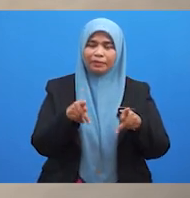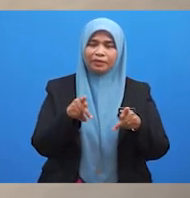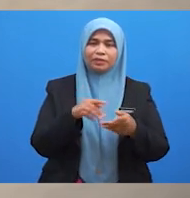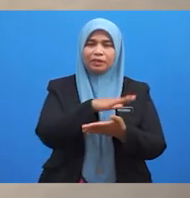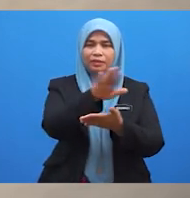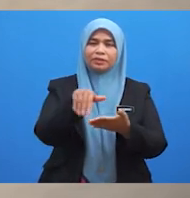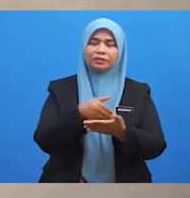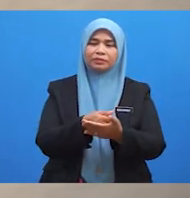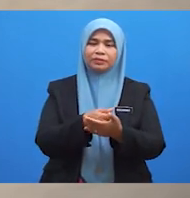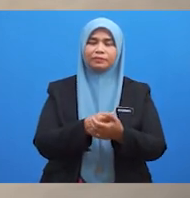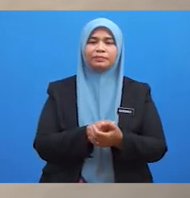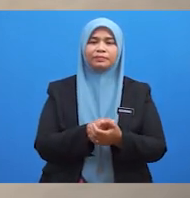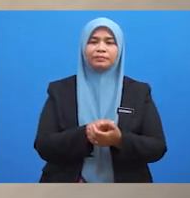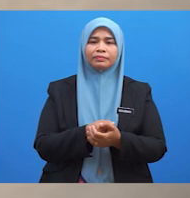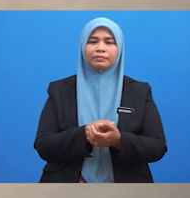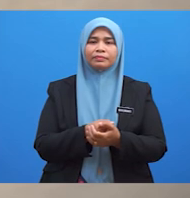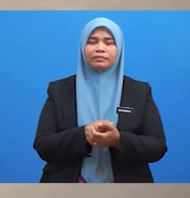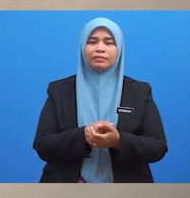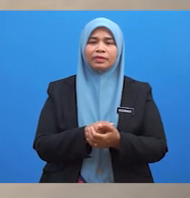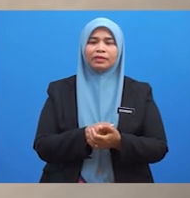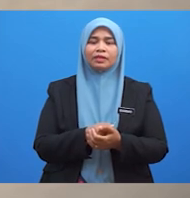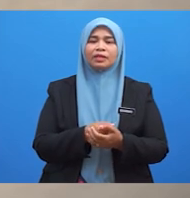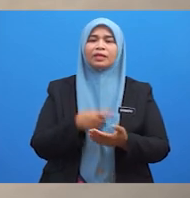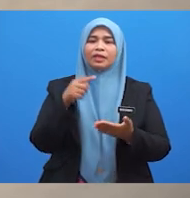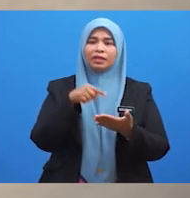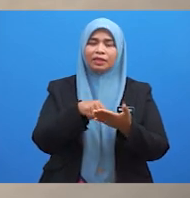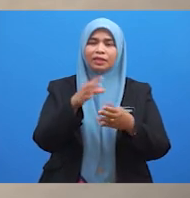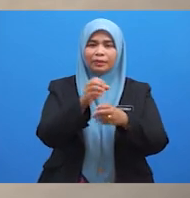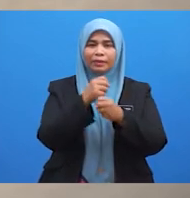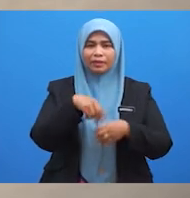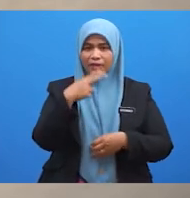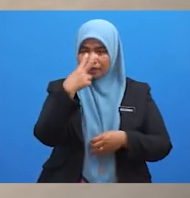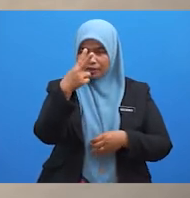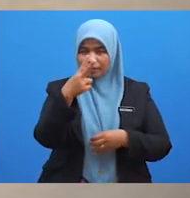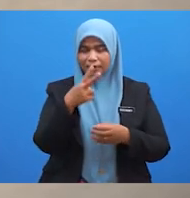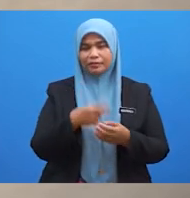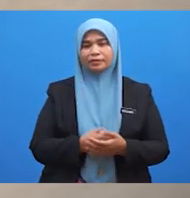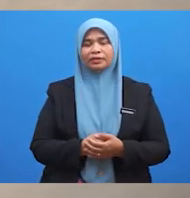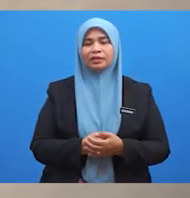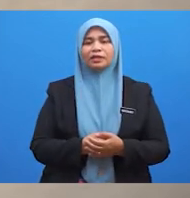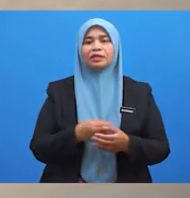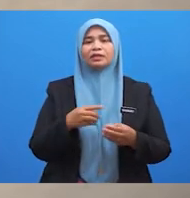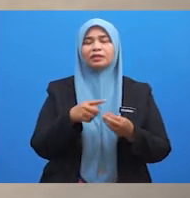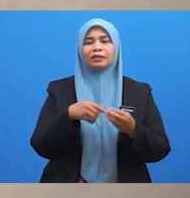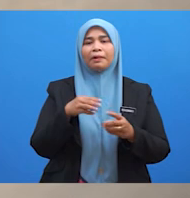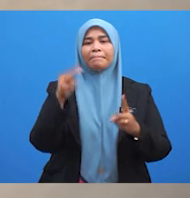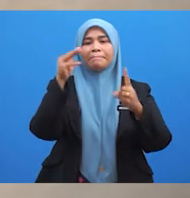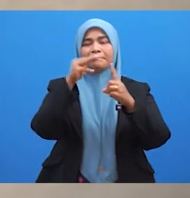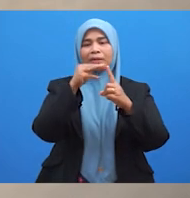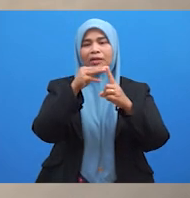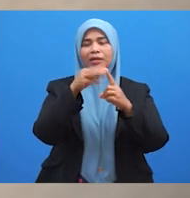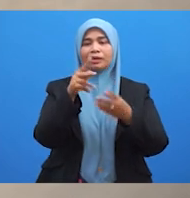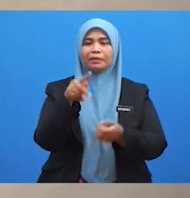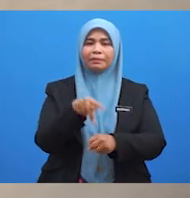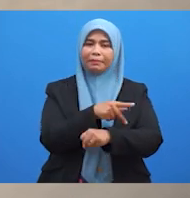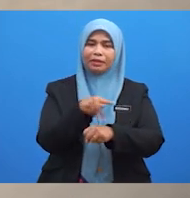Pelajar-pelajar sekalian, hal ini dapat dilihat menerusi skema pemarkahan